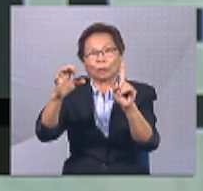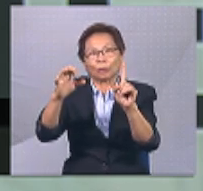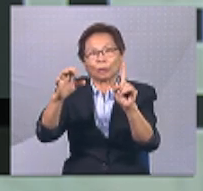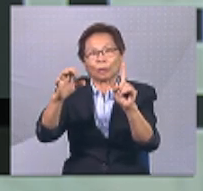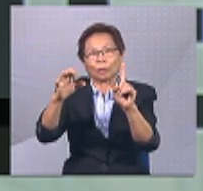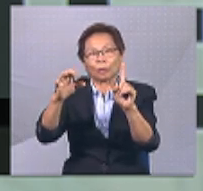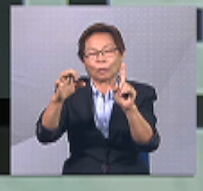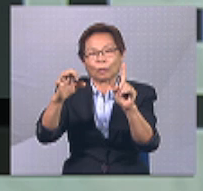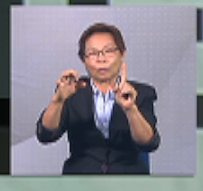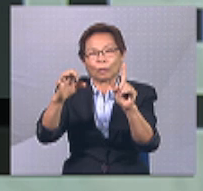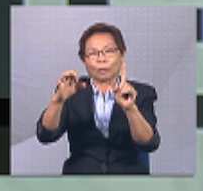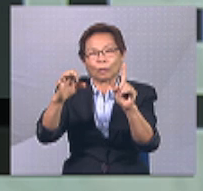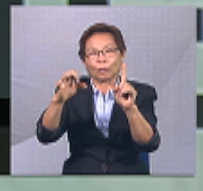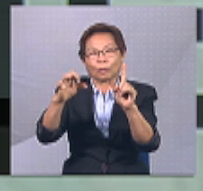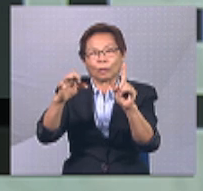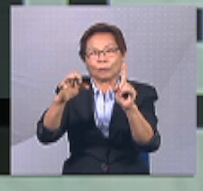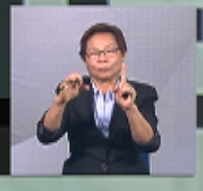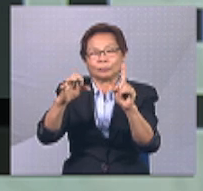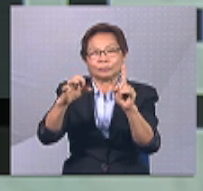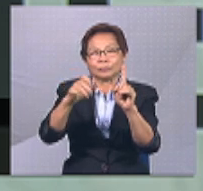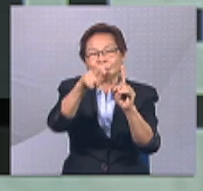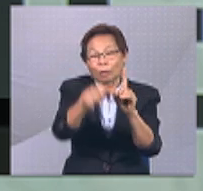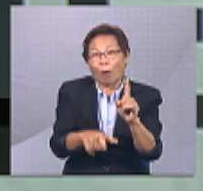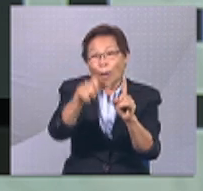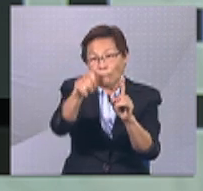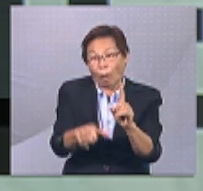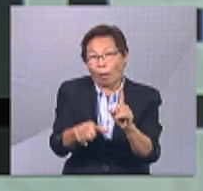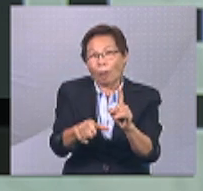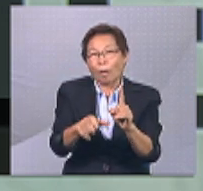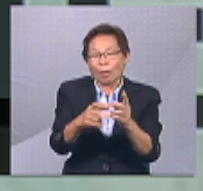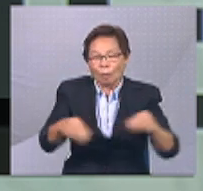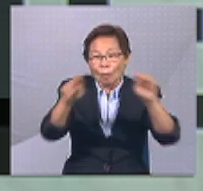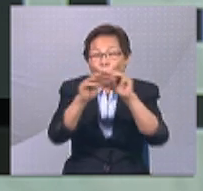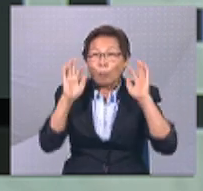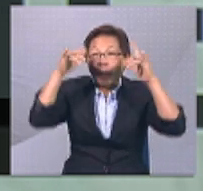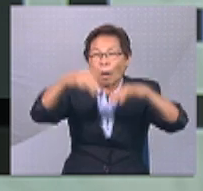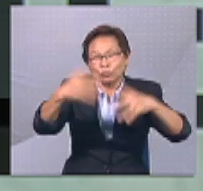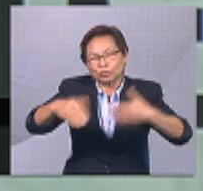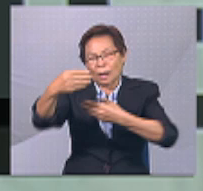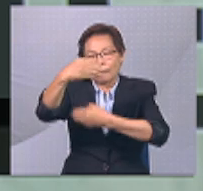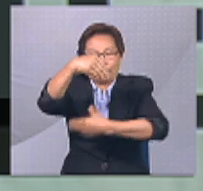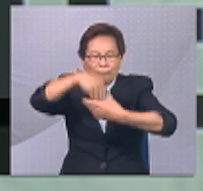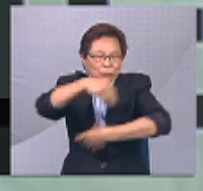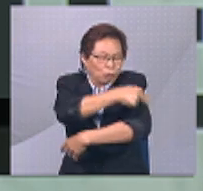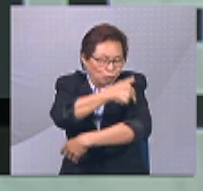bilangan jemaah tablik telah dimasukkan ke ward. Seterusnya